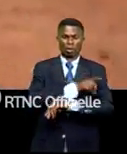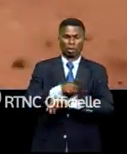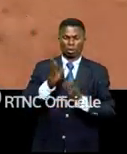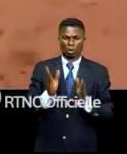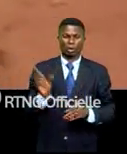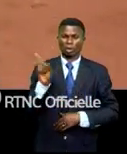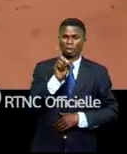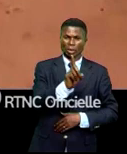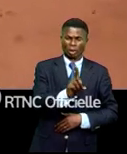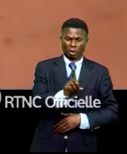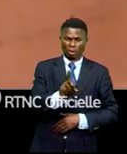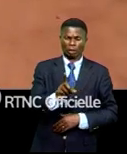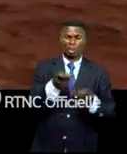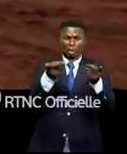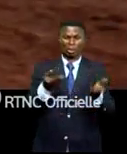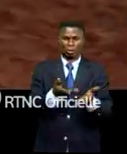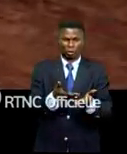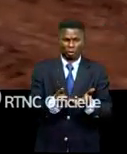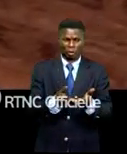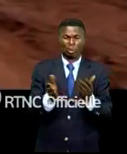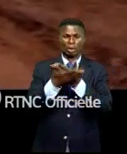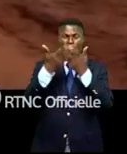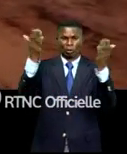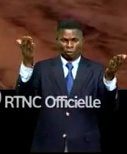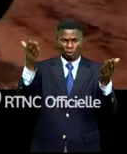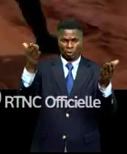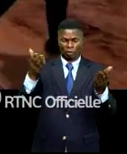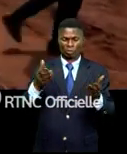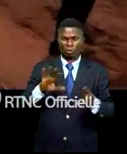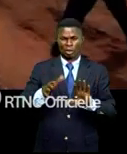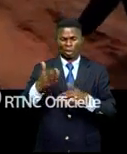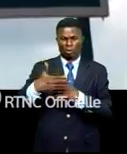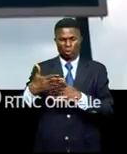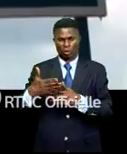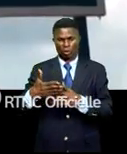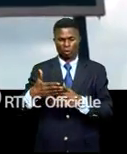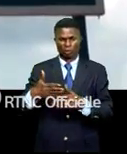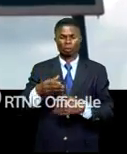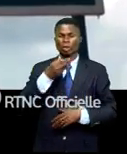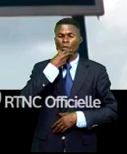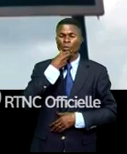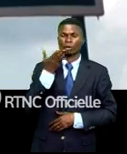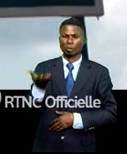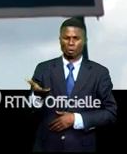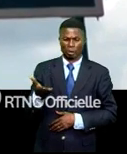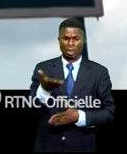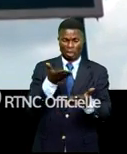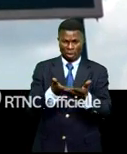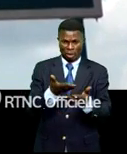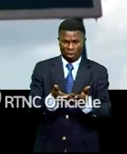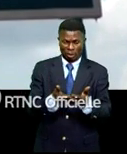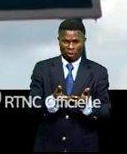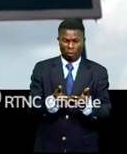s'est rendu à Tchikouta, cité située à quelques kilomètres de Mbujimayi. Ici